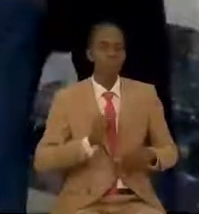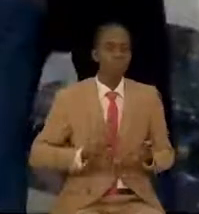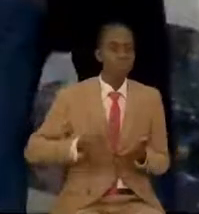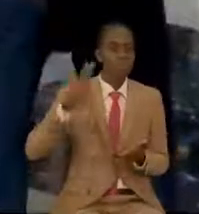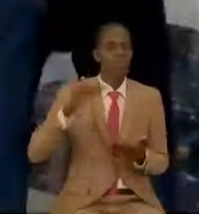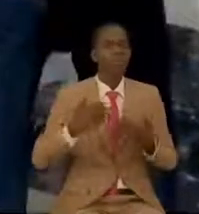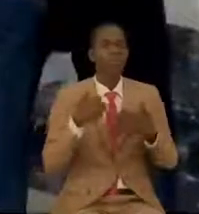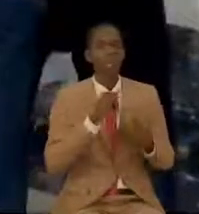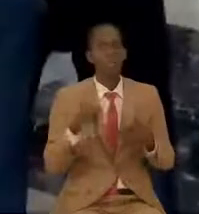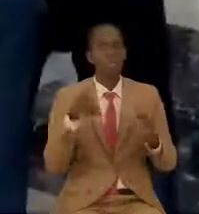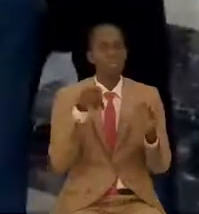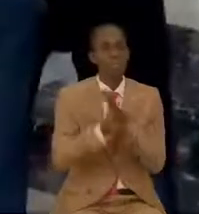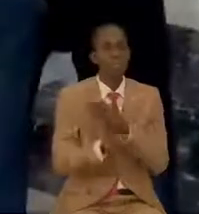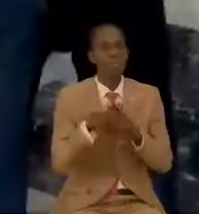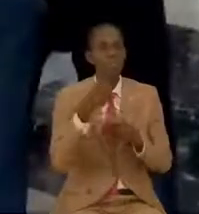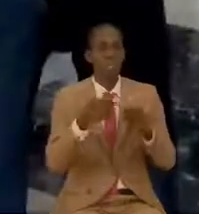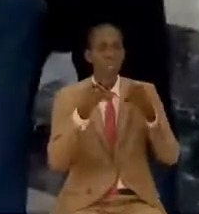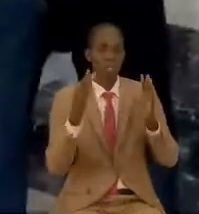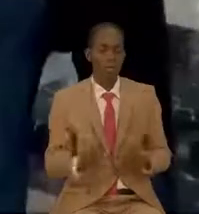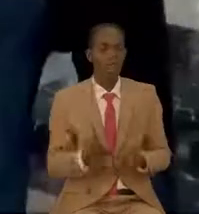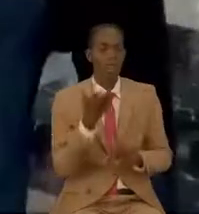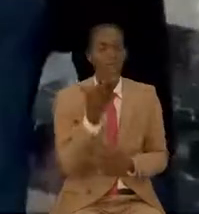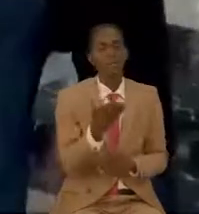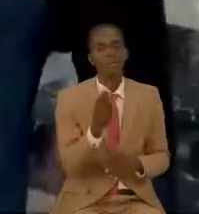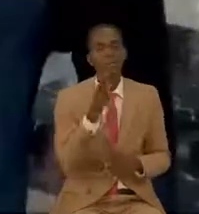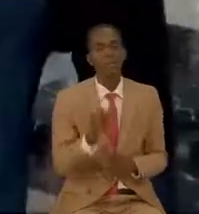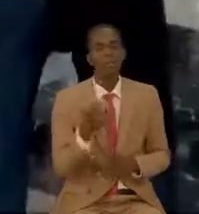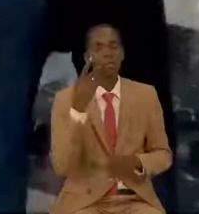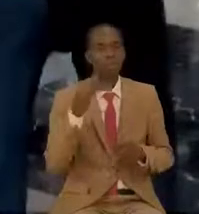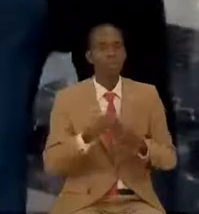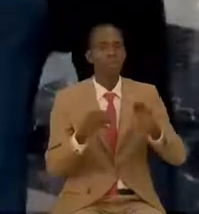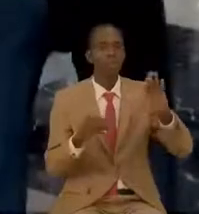Dieu, en détruisant par elle l'inimitié.